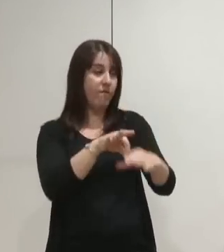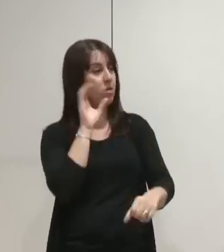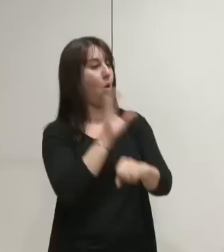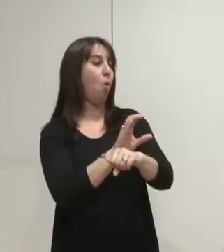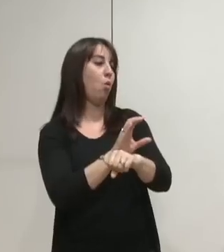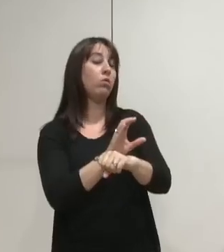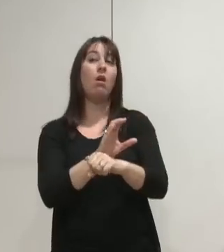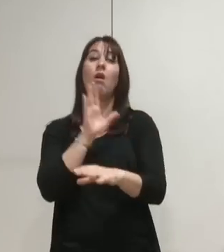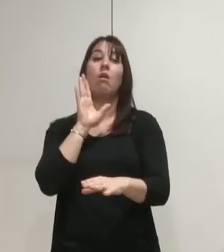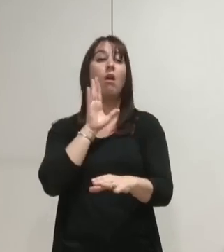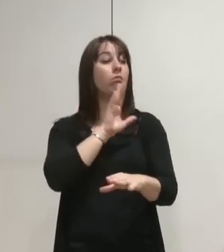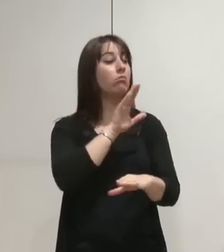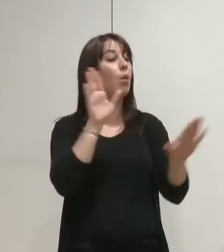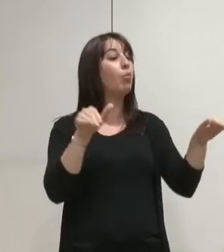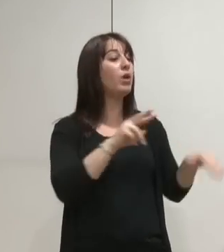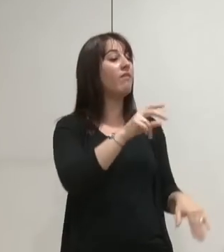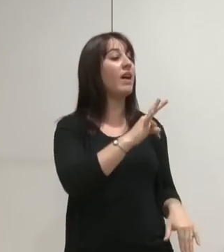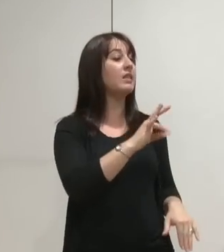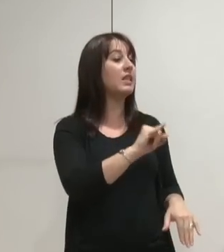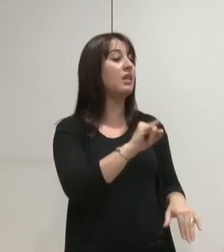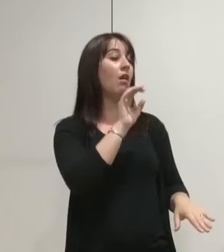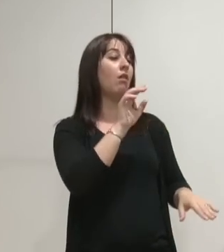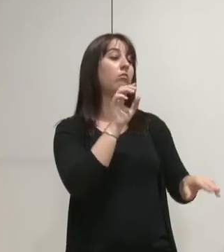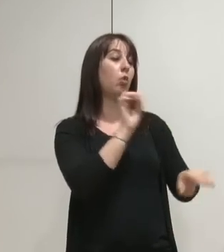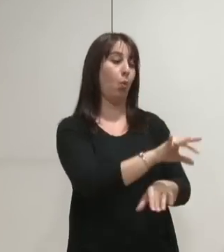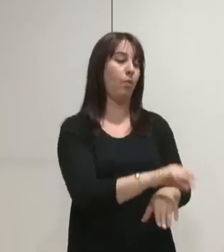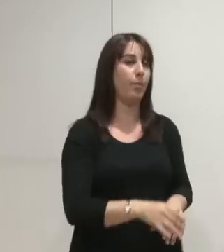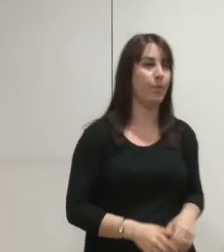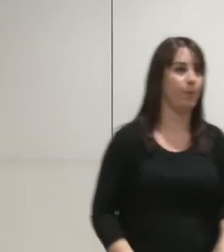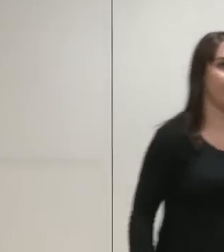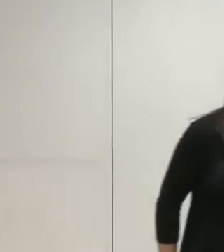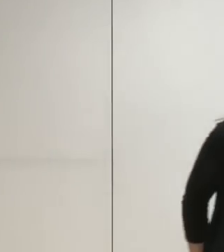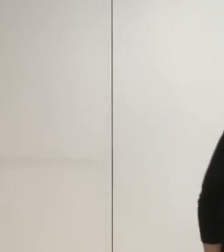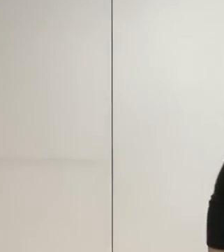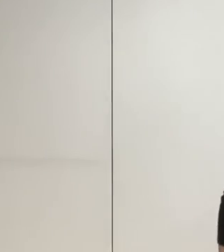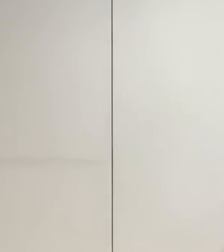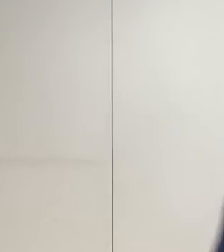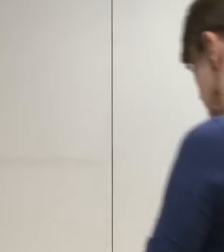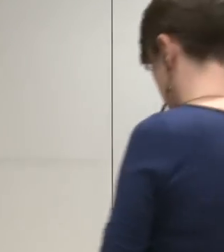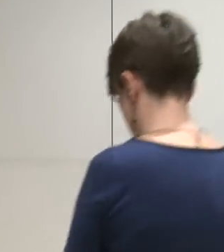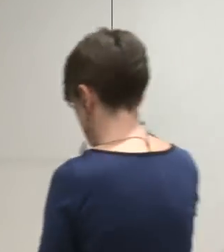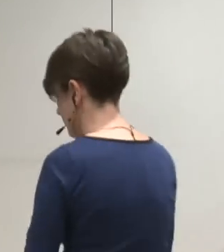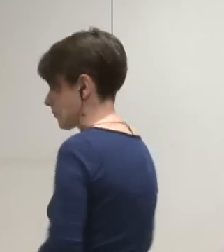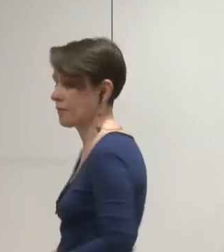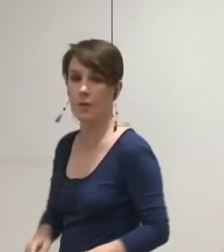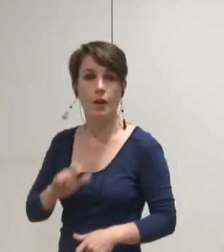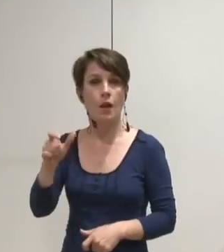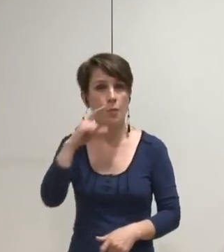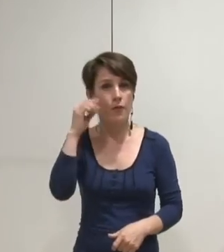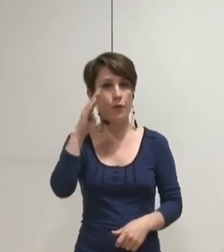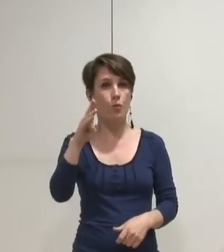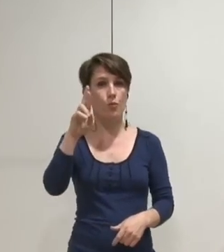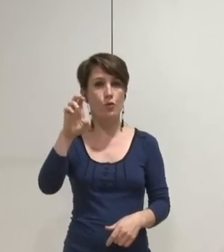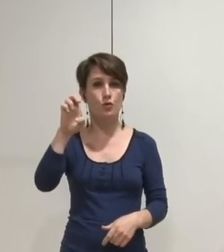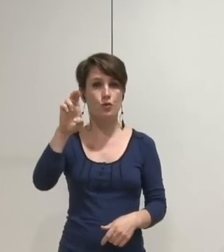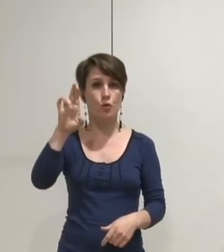signer le marché avec B Vinc merci Monsieur breu oui monsieur le Maire je vais être beaucoup plus bref mais je vois des collaborateurs à côté de vous qui ont